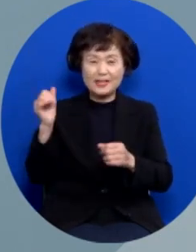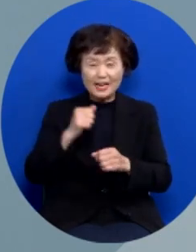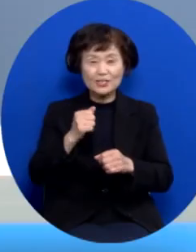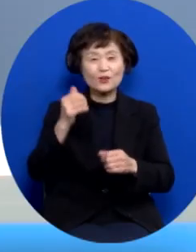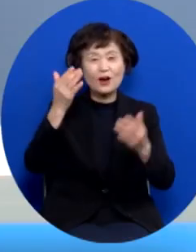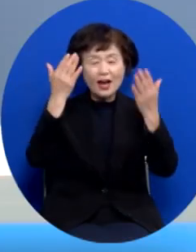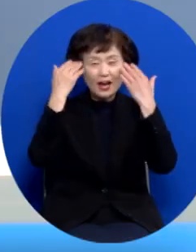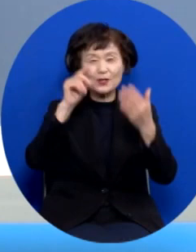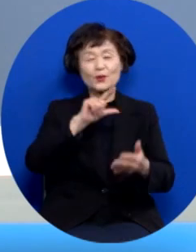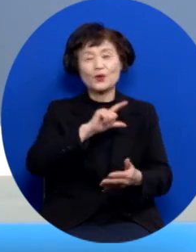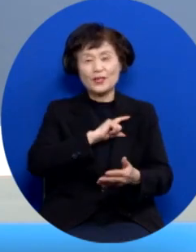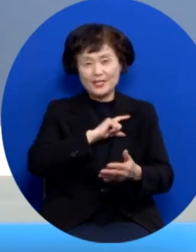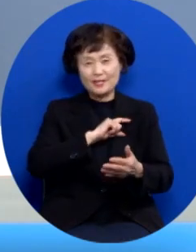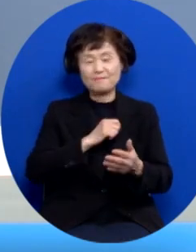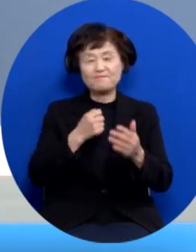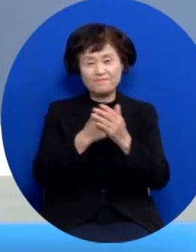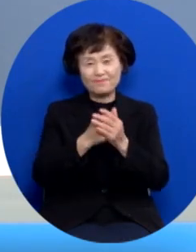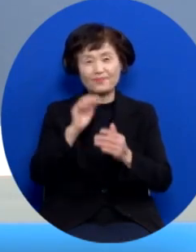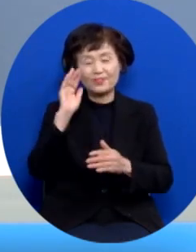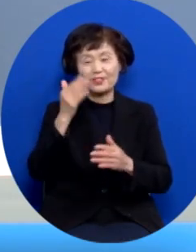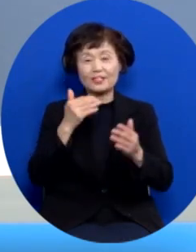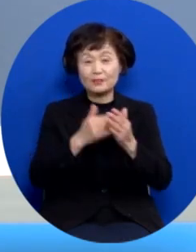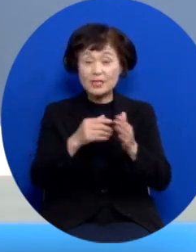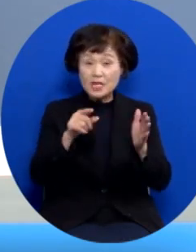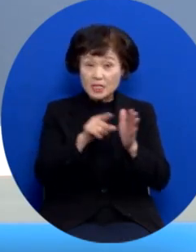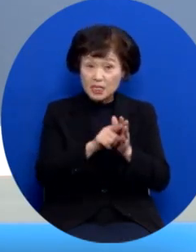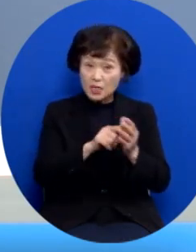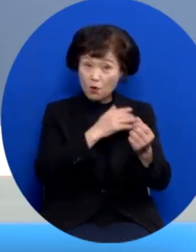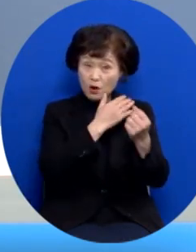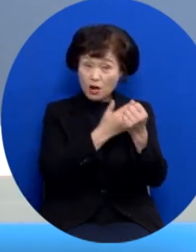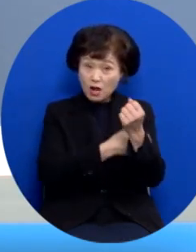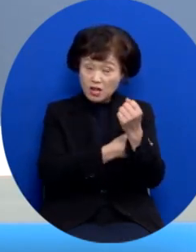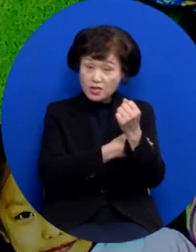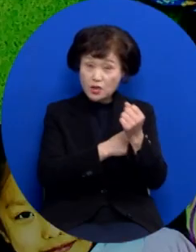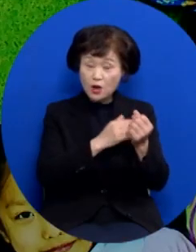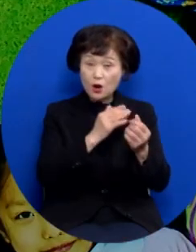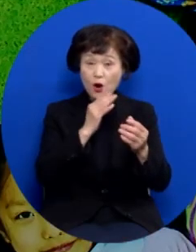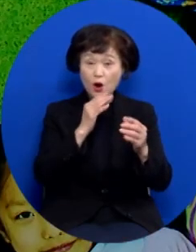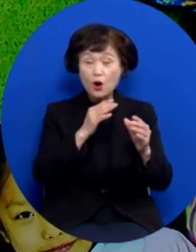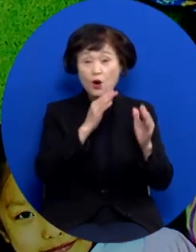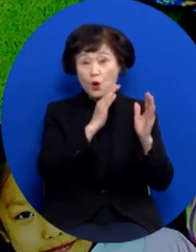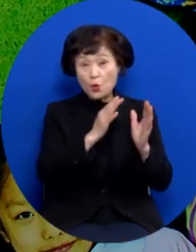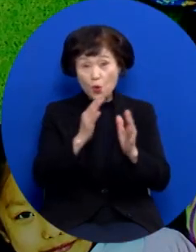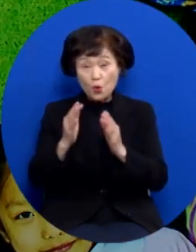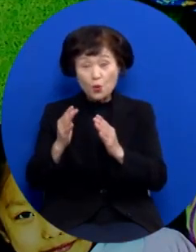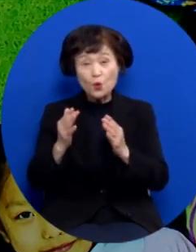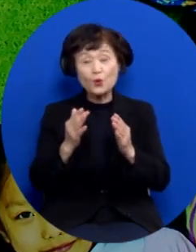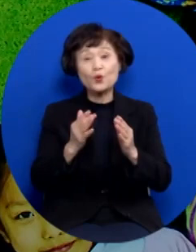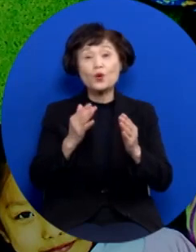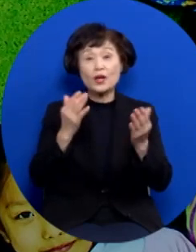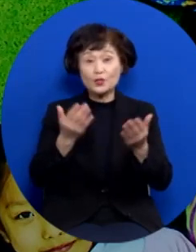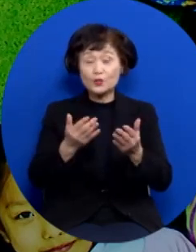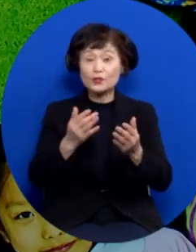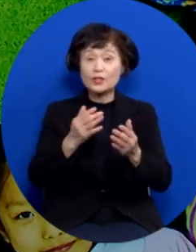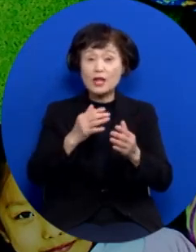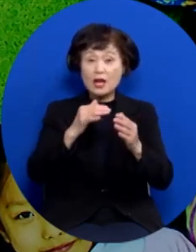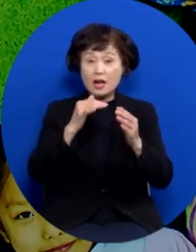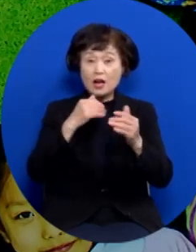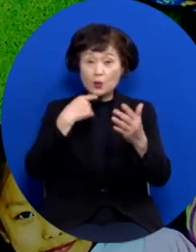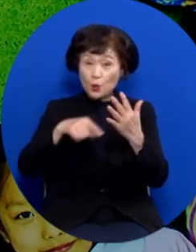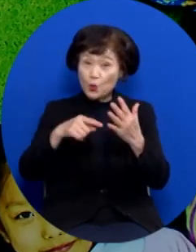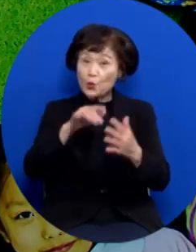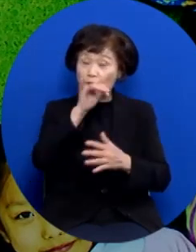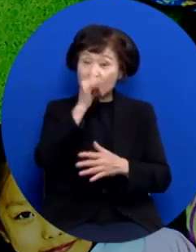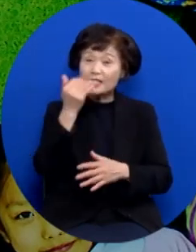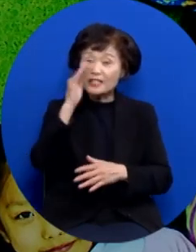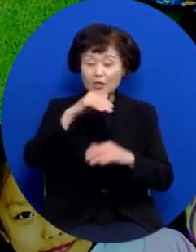그렇게지었습니다 하담회에서는 신앙과 또 실력을 갖춘 인재양성을 위해 전인적 교육을 한다고 들었습니다 어떤